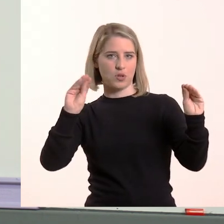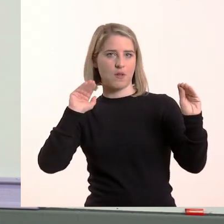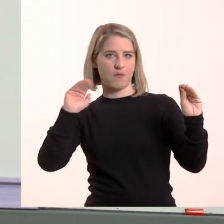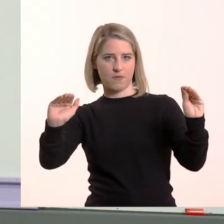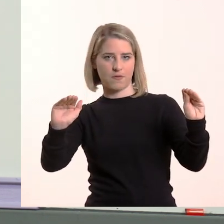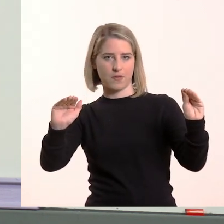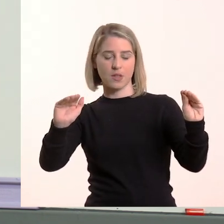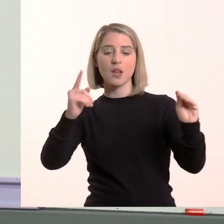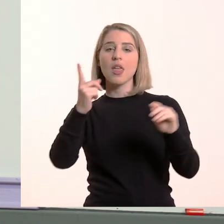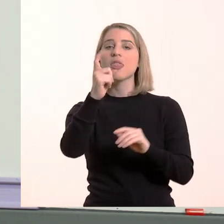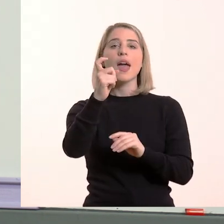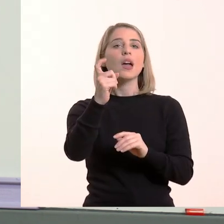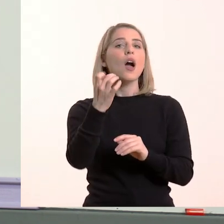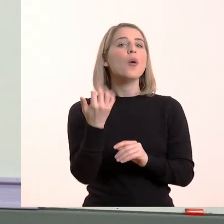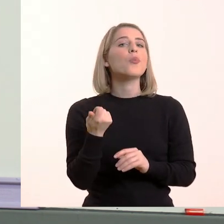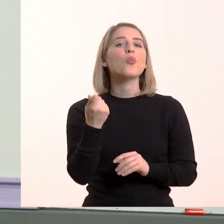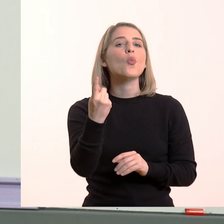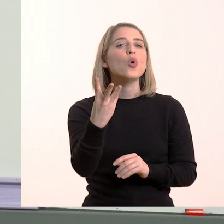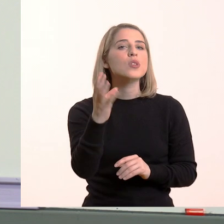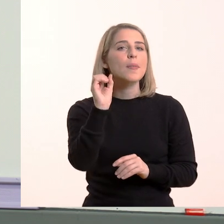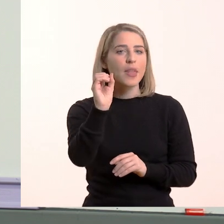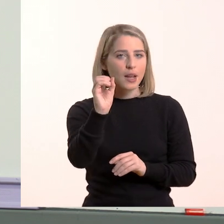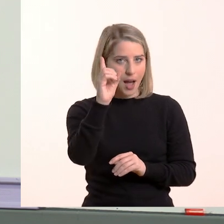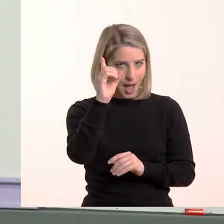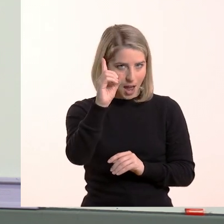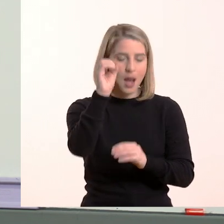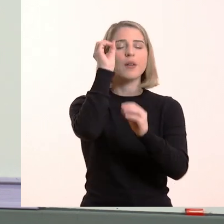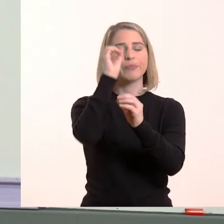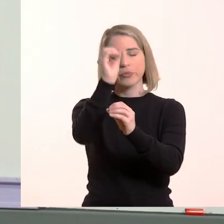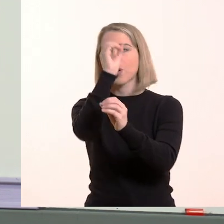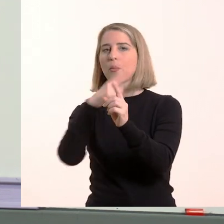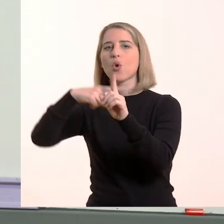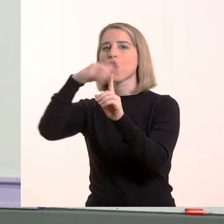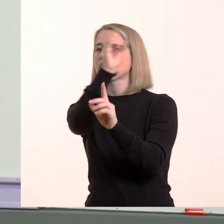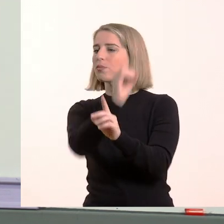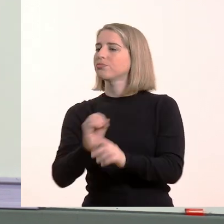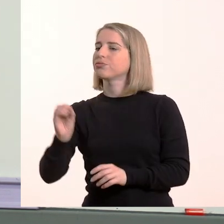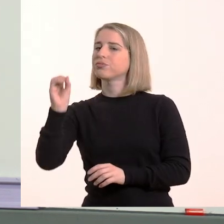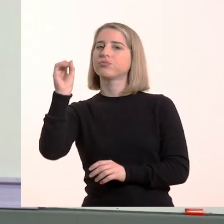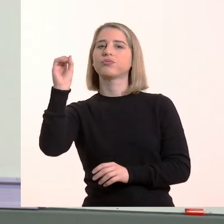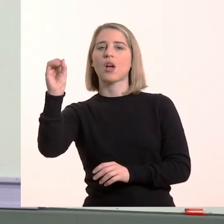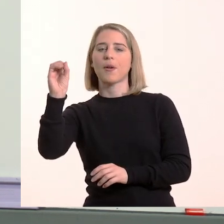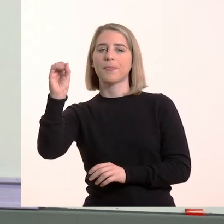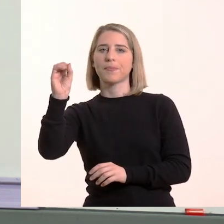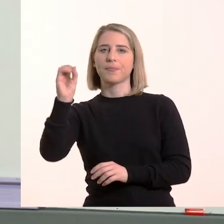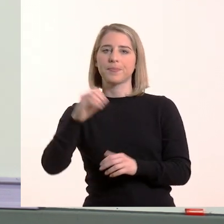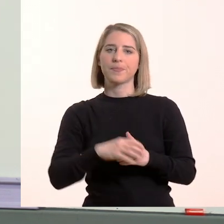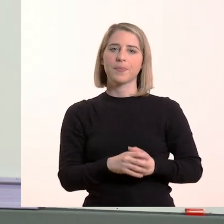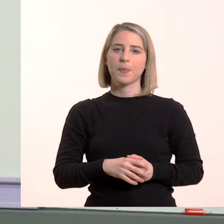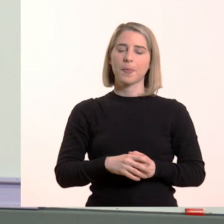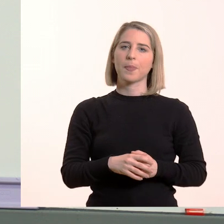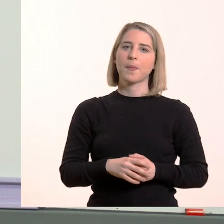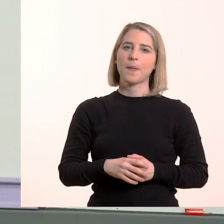και προσθέτουμε όσα μηδενικά έχει το 10. Πόσα μηδενικά έχει το 10? 1. Σας το τονίζω